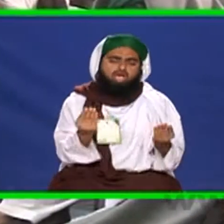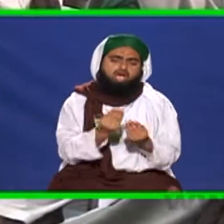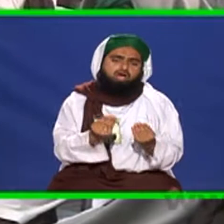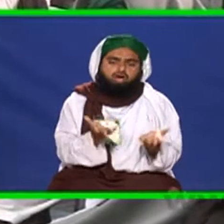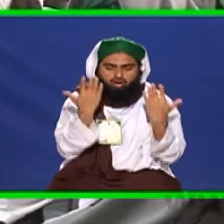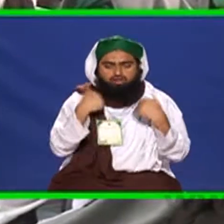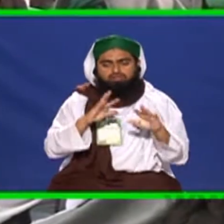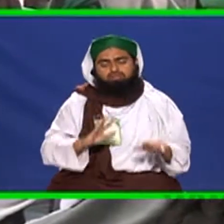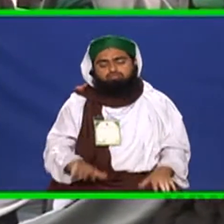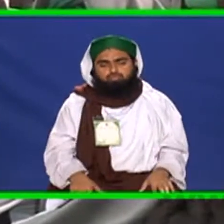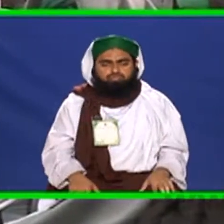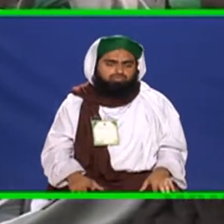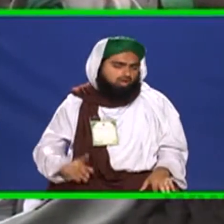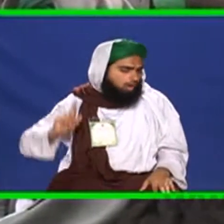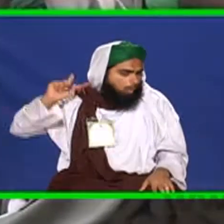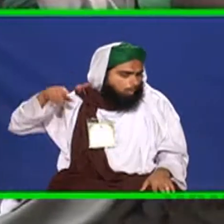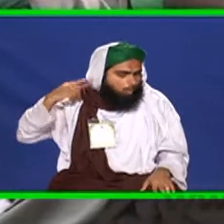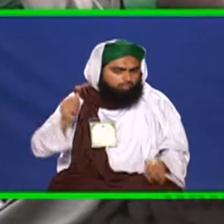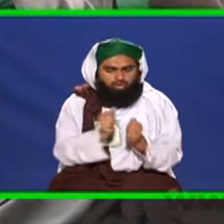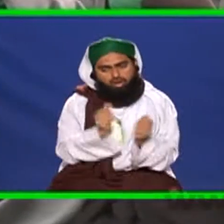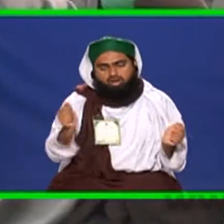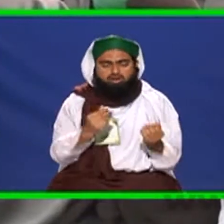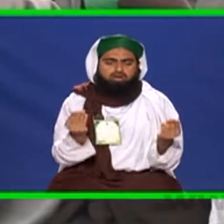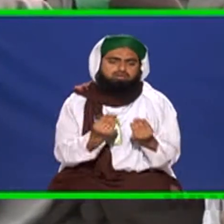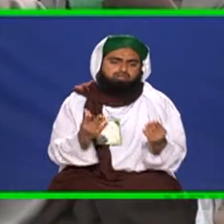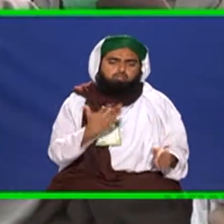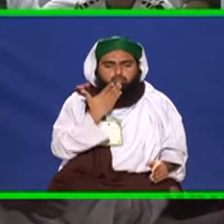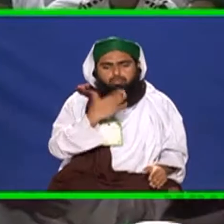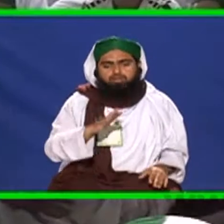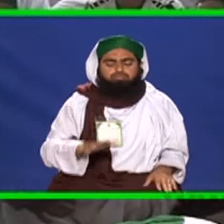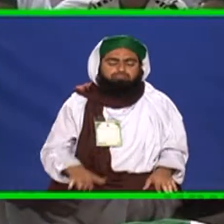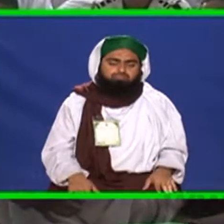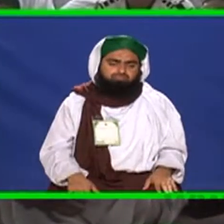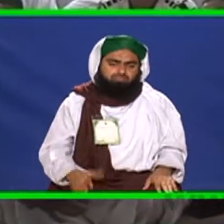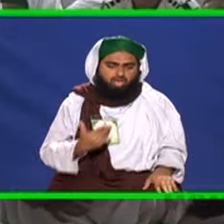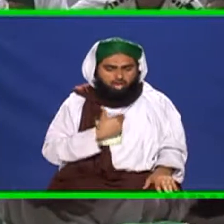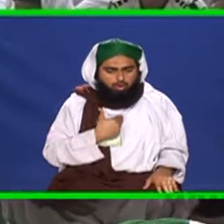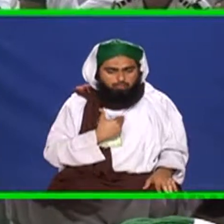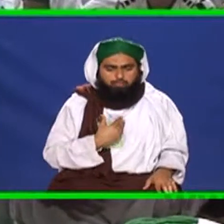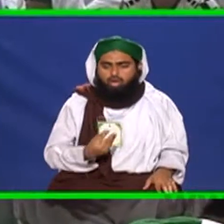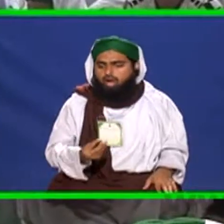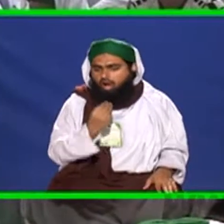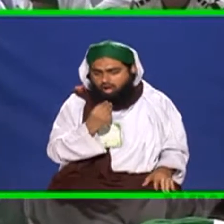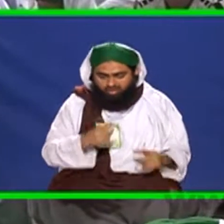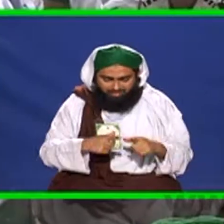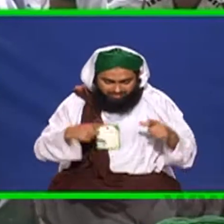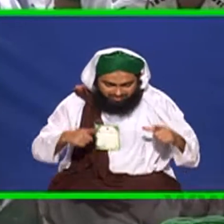الحمدللہ، یہ غلام آزاد کرنے میں ہم کو بڑی آسانی. مثلا ہم کھانا کھاتے ہیں برتن میں، پلیٹ میں، پیالے میں،